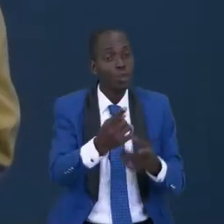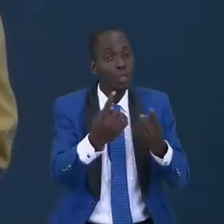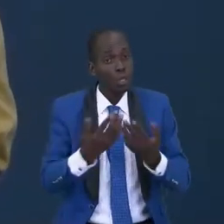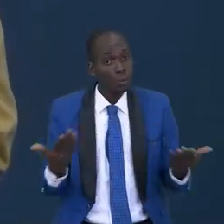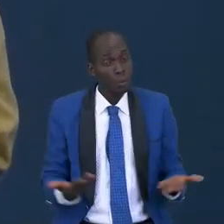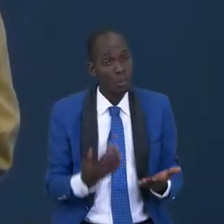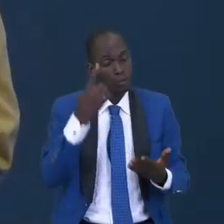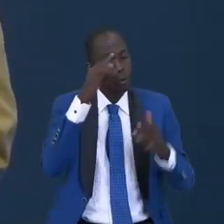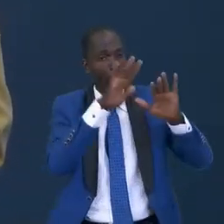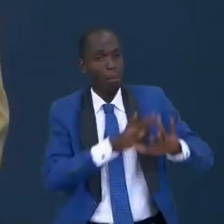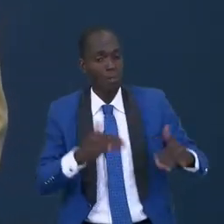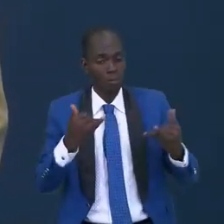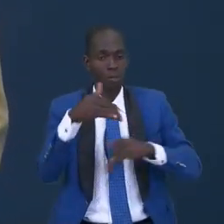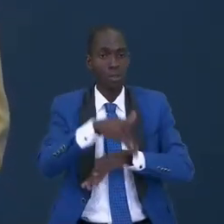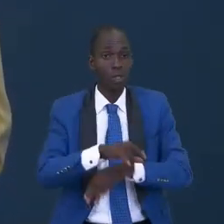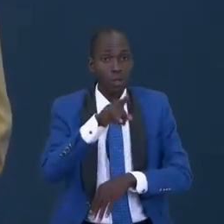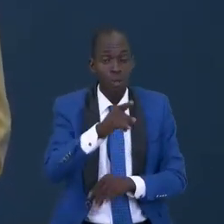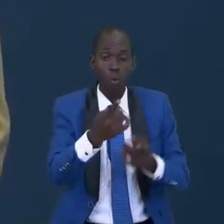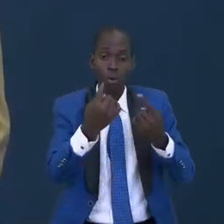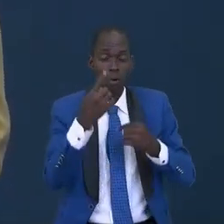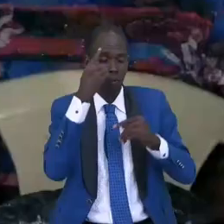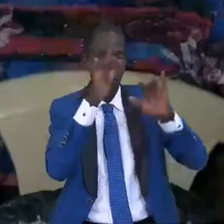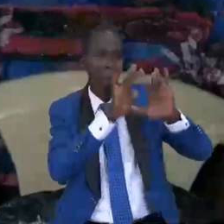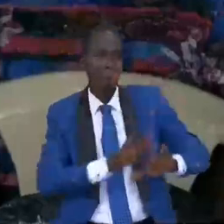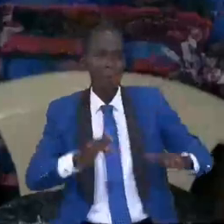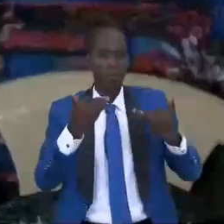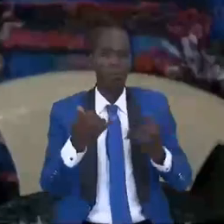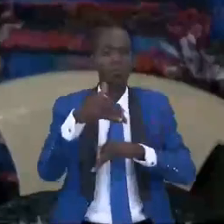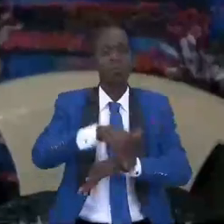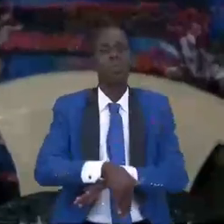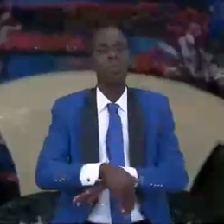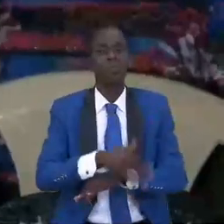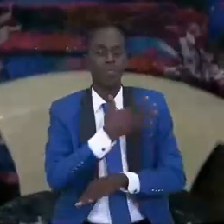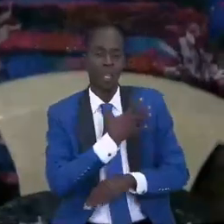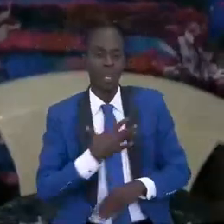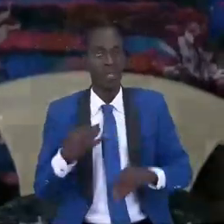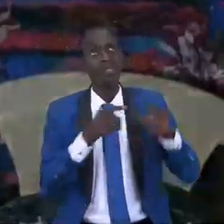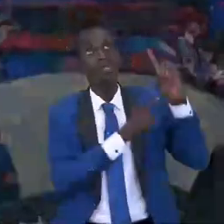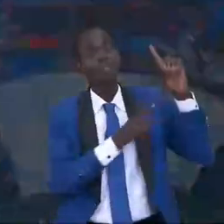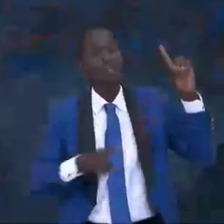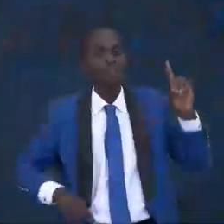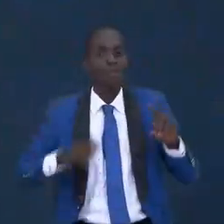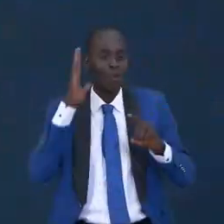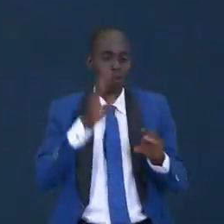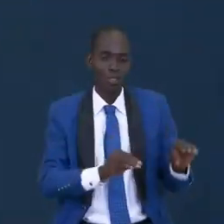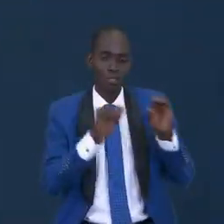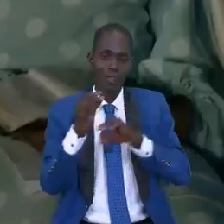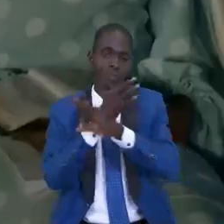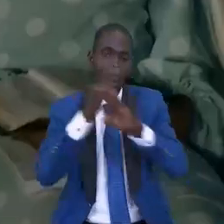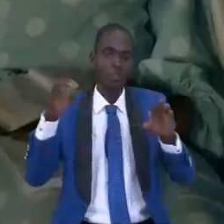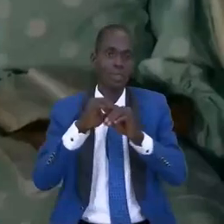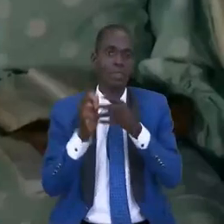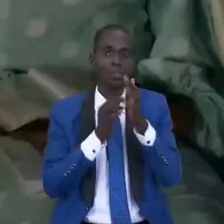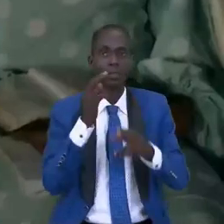viens pour la miséricorde ce jour. Je dis, tu viens pour le pardon ce jour. Et le Seigneur va